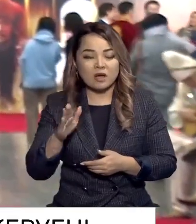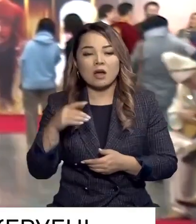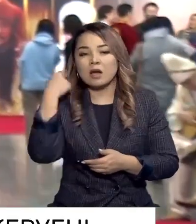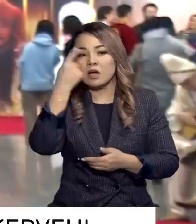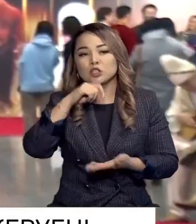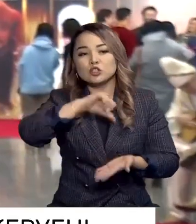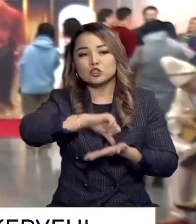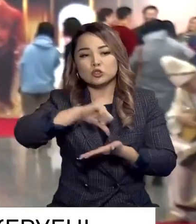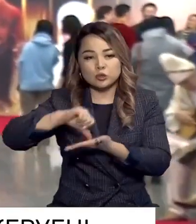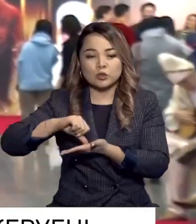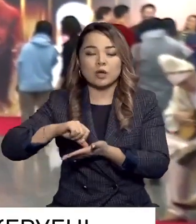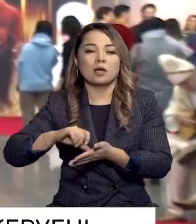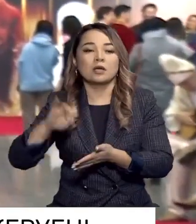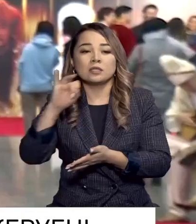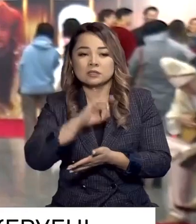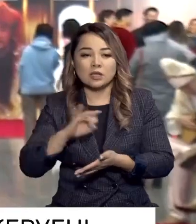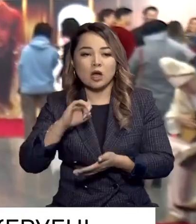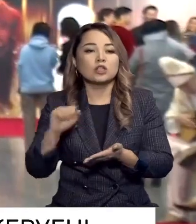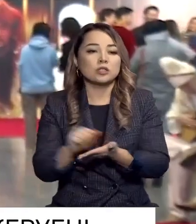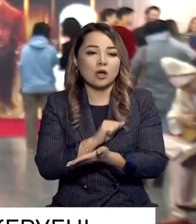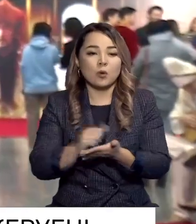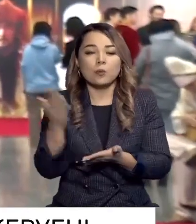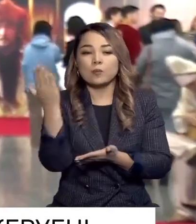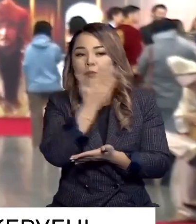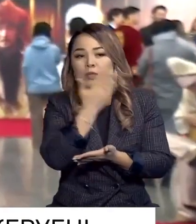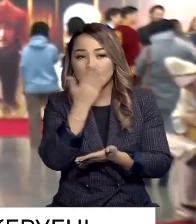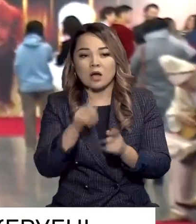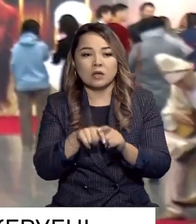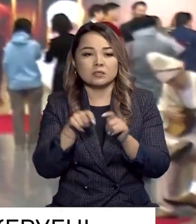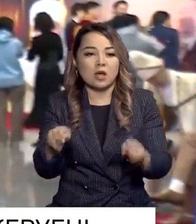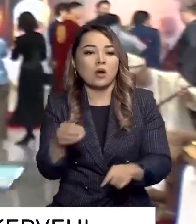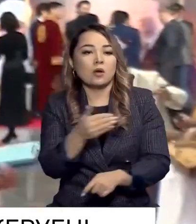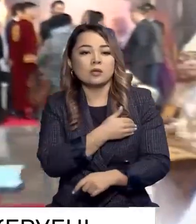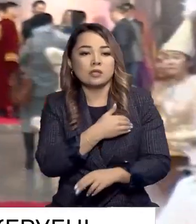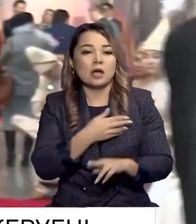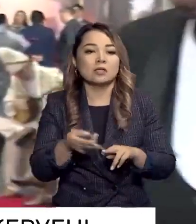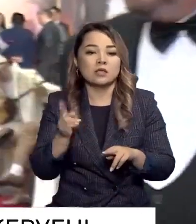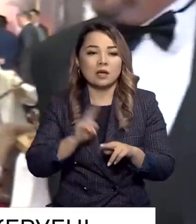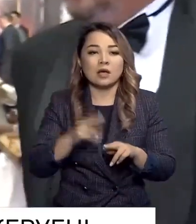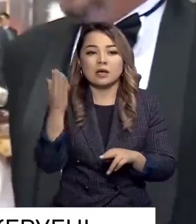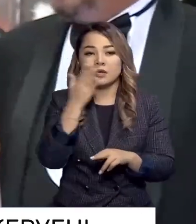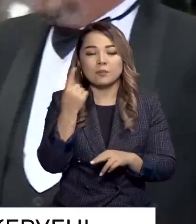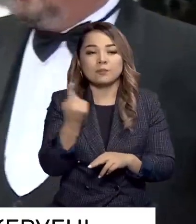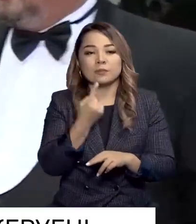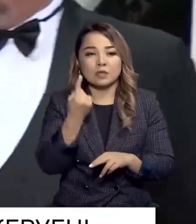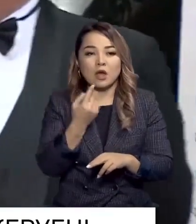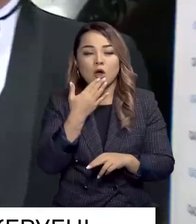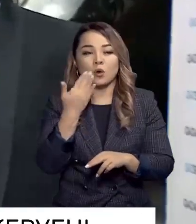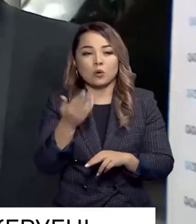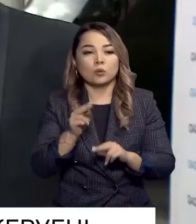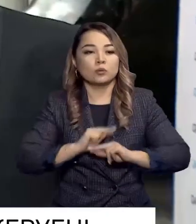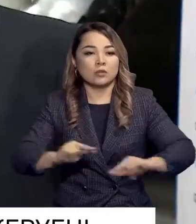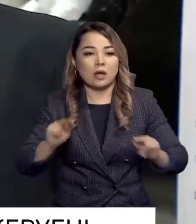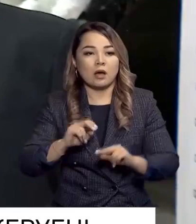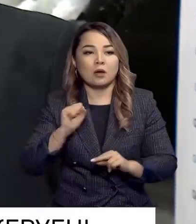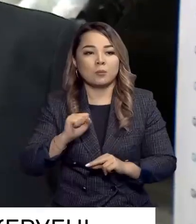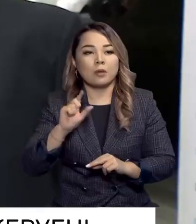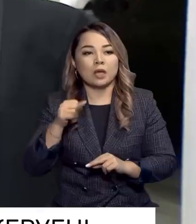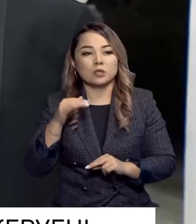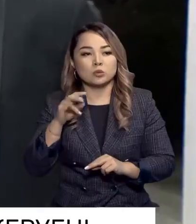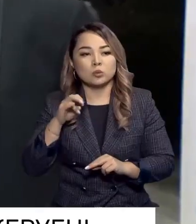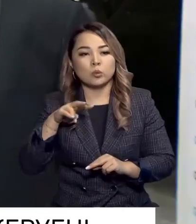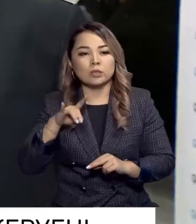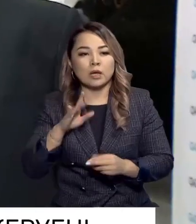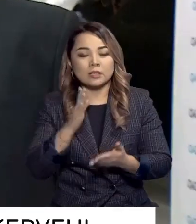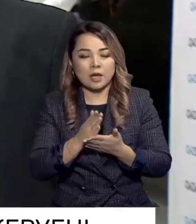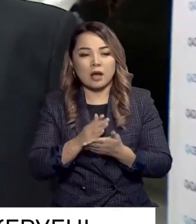тұлғалар жайлы телехикаялар болмақ. Ал дәл қазір менің қасымда осы телехикаялардың бірі ұлт ұстазы Ахмет Байтұрсынұлы